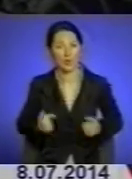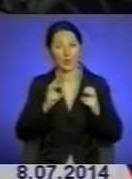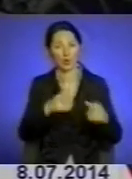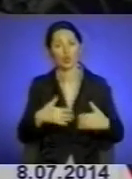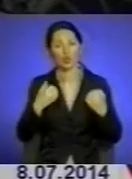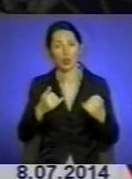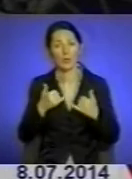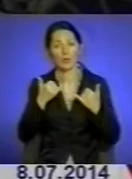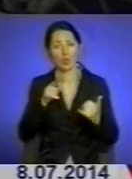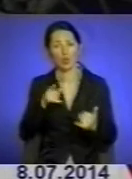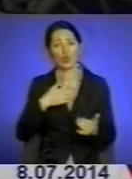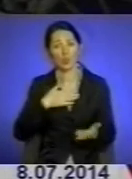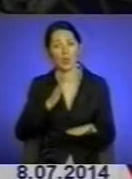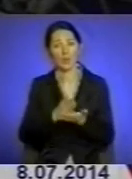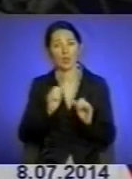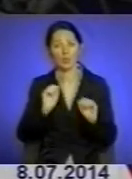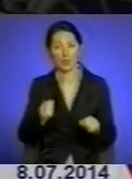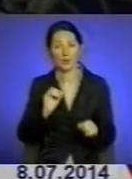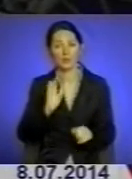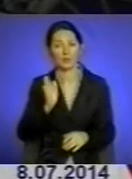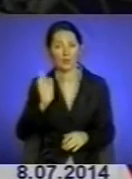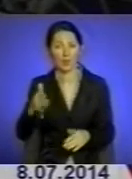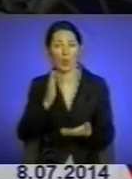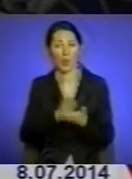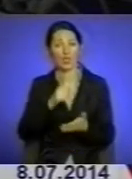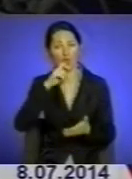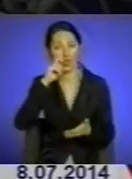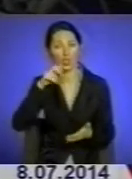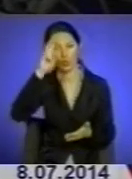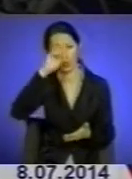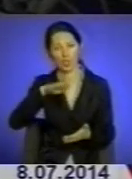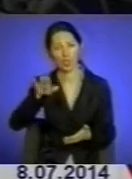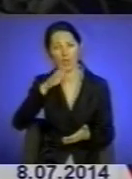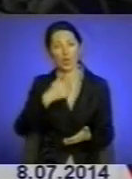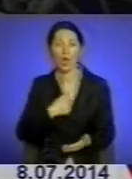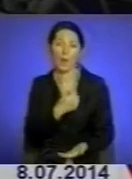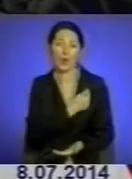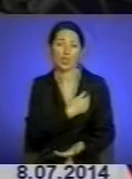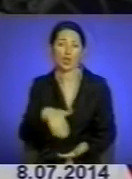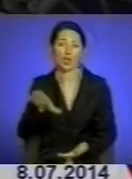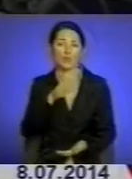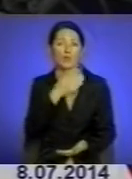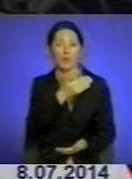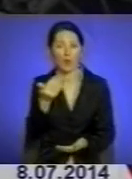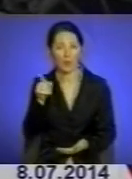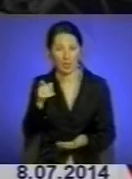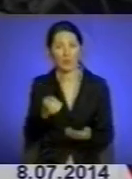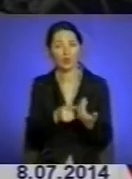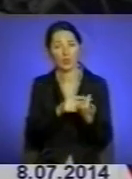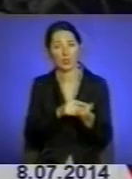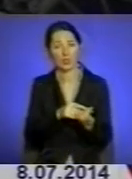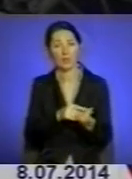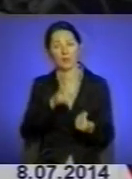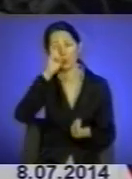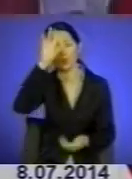ми мали можливість і перспективу мати української держави. Я бажаю всім нам і їм, в тому числі,